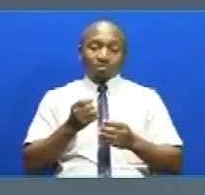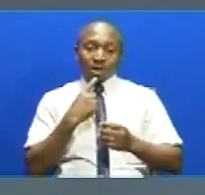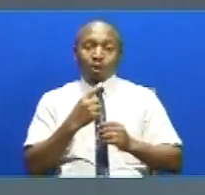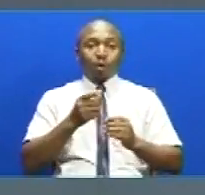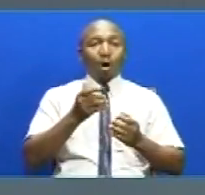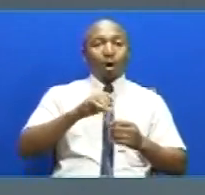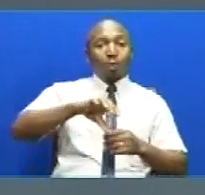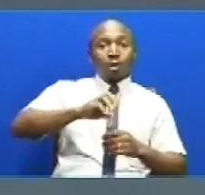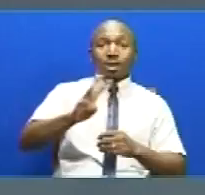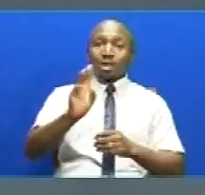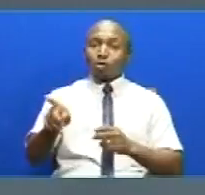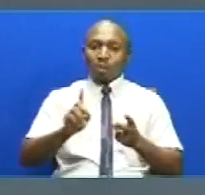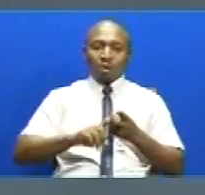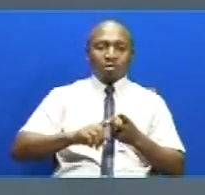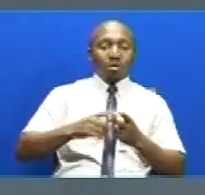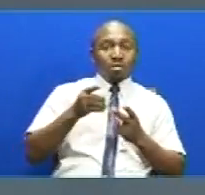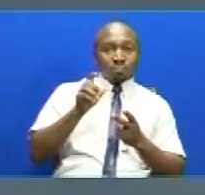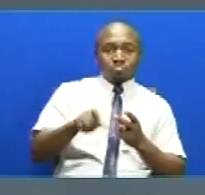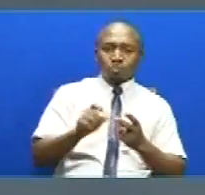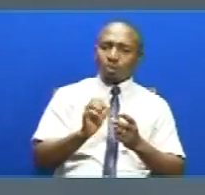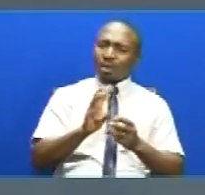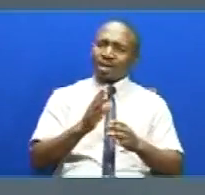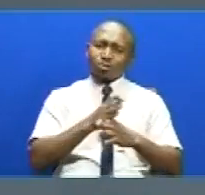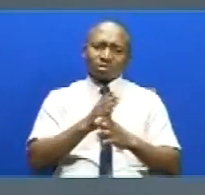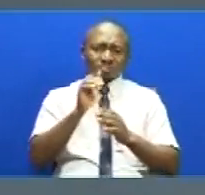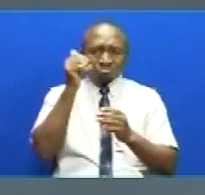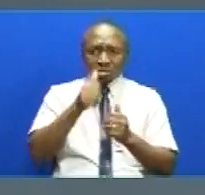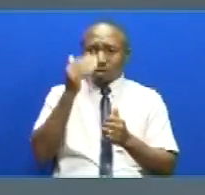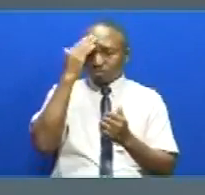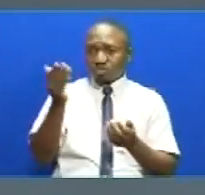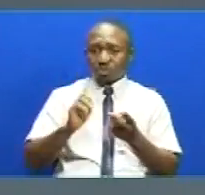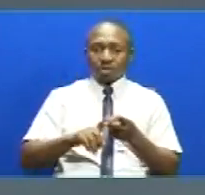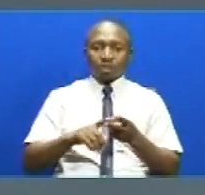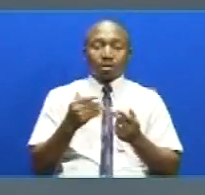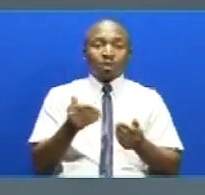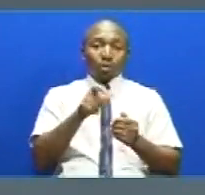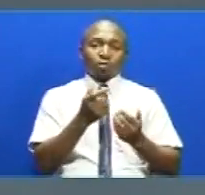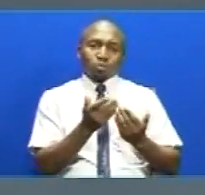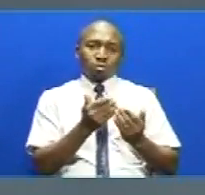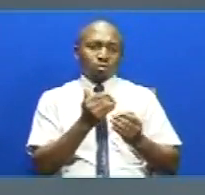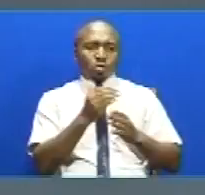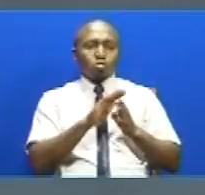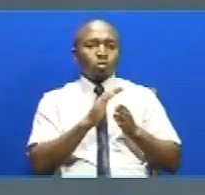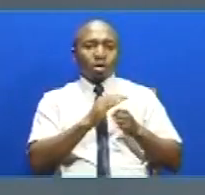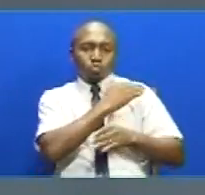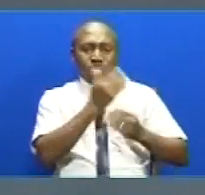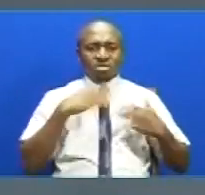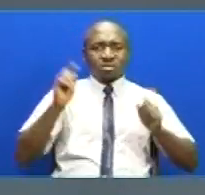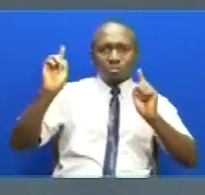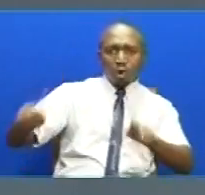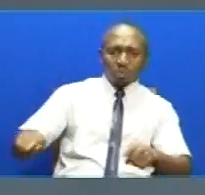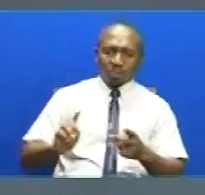mfamasia wa wilaya yupo, sijui ndio mwenyewe alikuwa anahusika. Therapeutic committee ipo, naelekeza